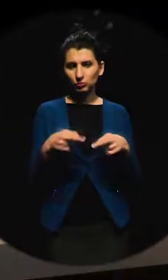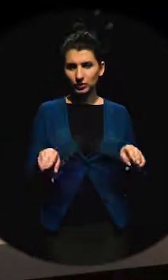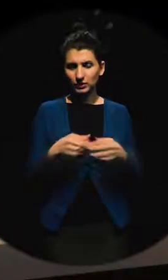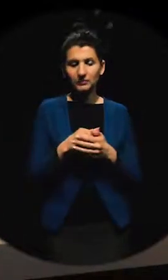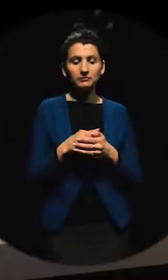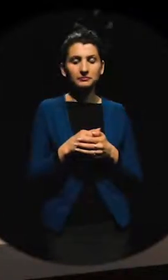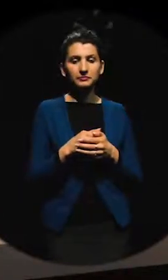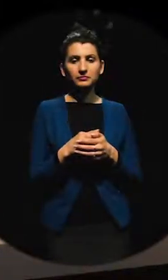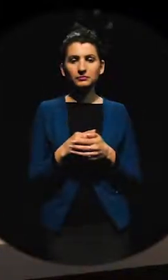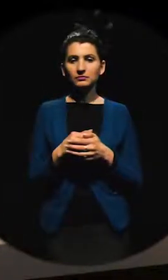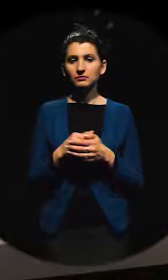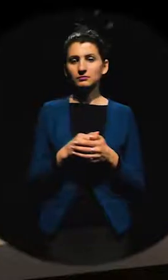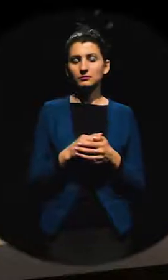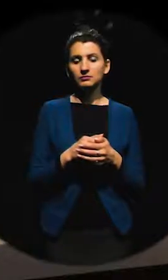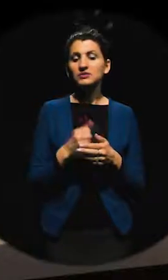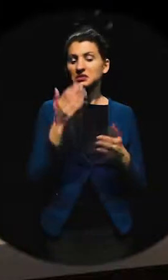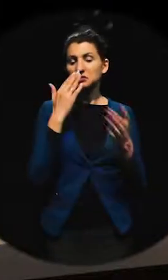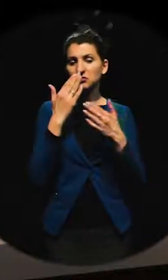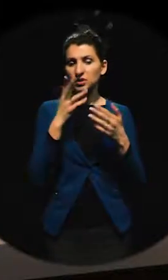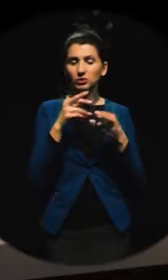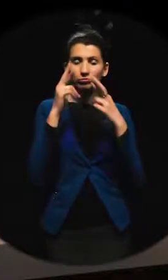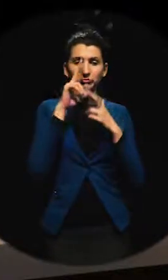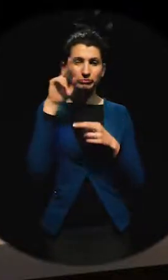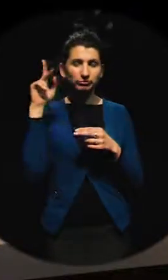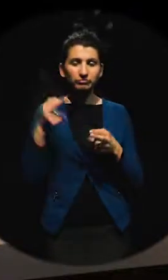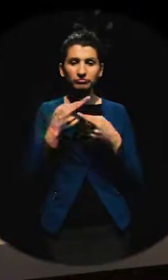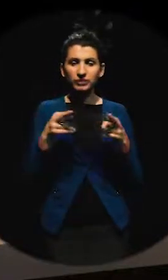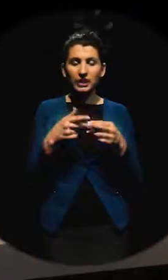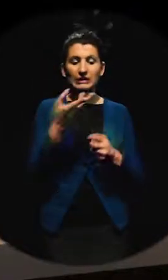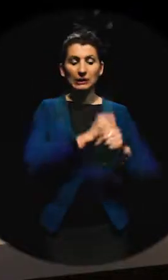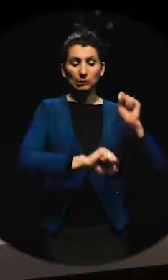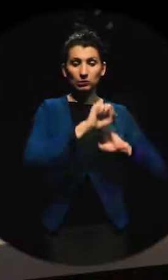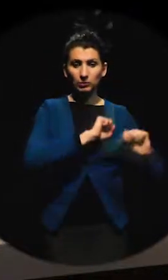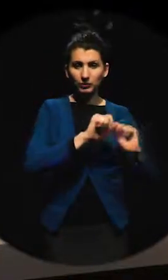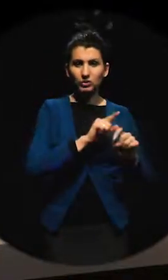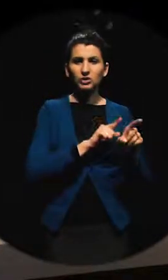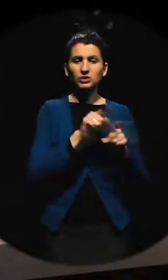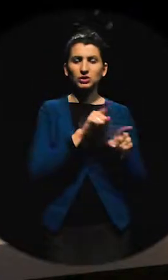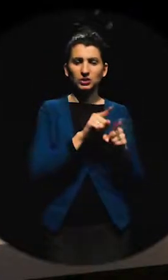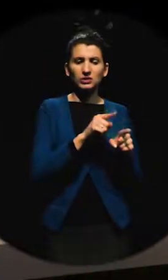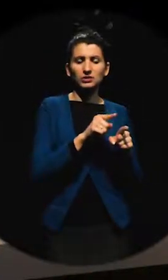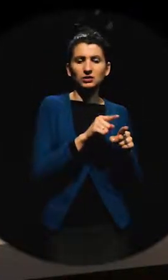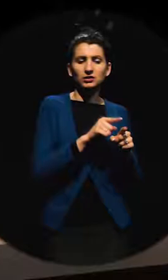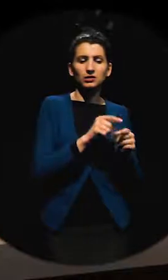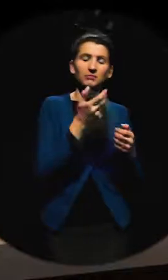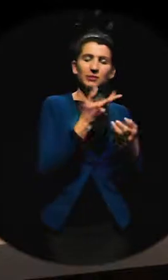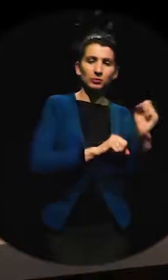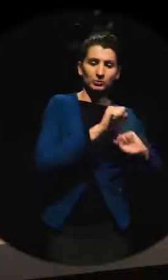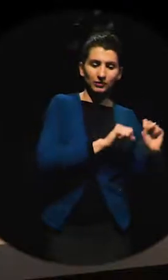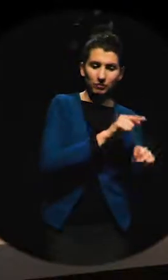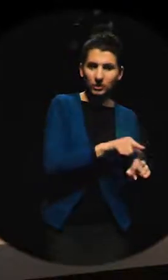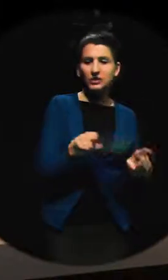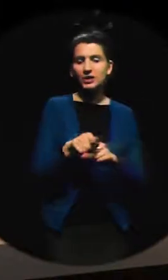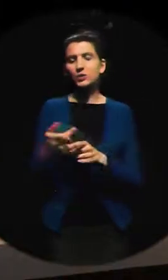ważne w ramach tej perspektywy badania niepełnosprawności, to znaczy rozróżnienie na niepełnosprawność, czyli disability, i uszkodzenie, czyli